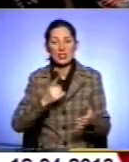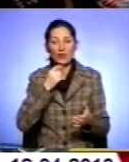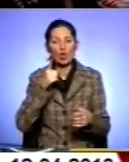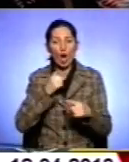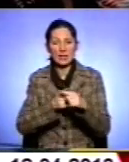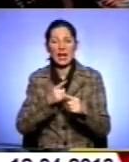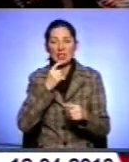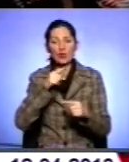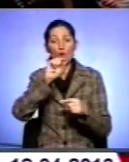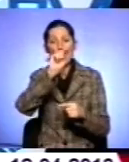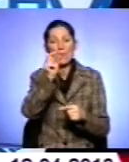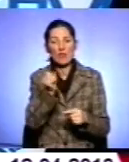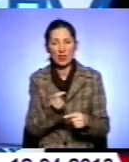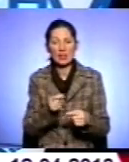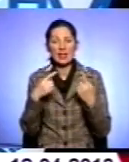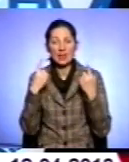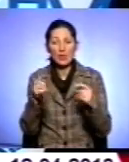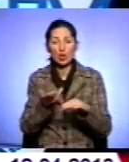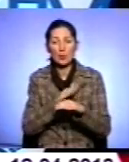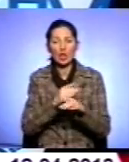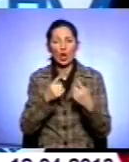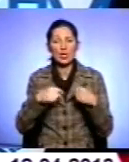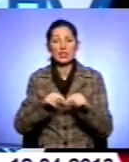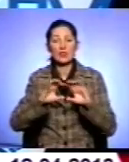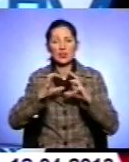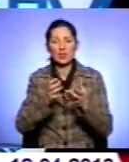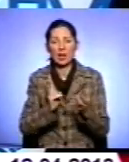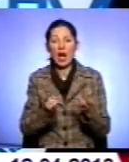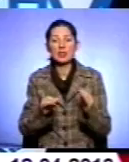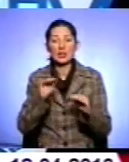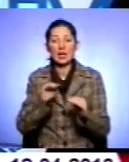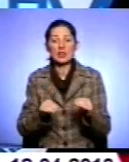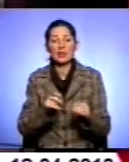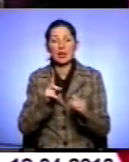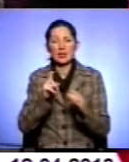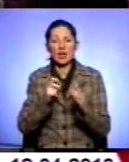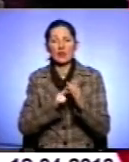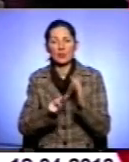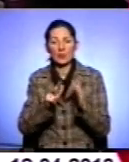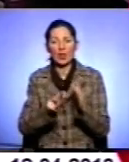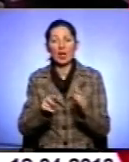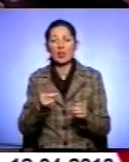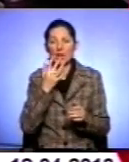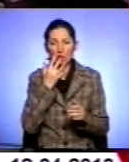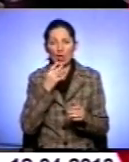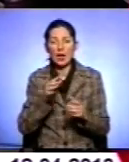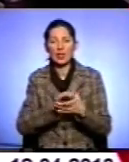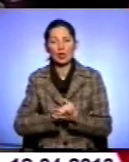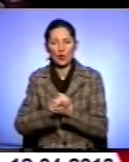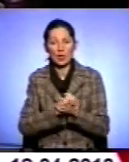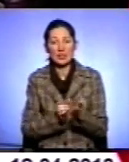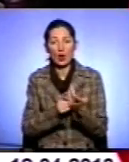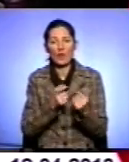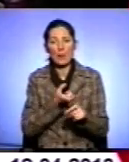гуманітарної організації в світі, яка складається зі 188 національних товариств та нараховує більше 100 мільйонів